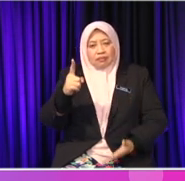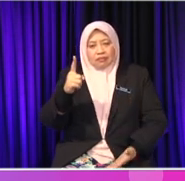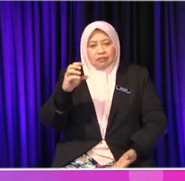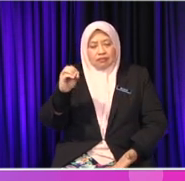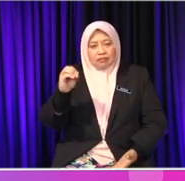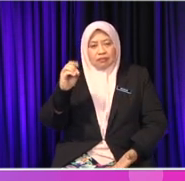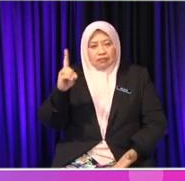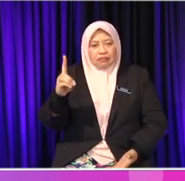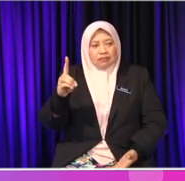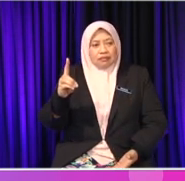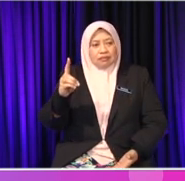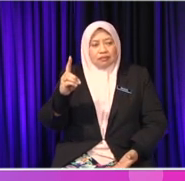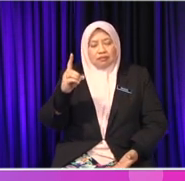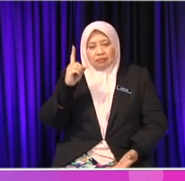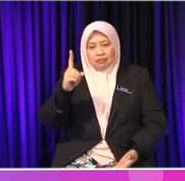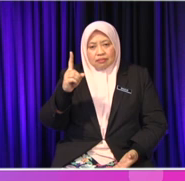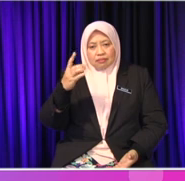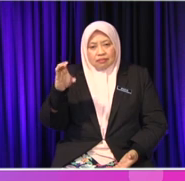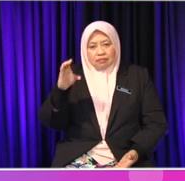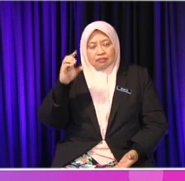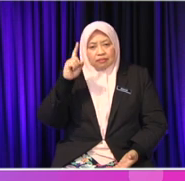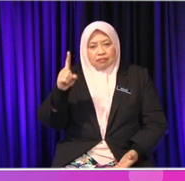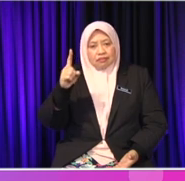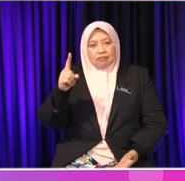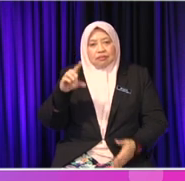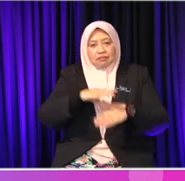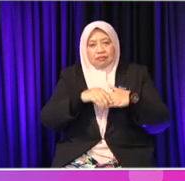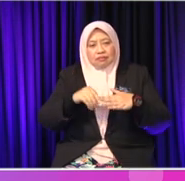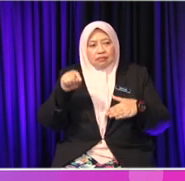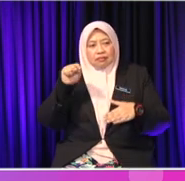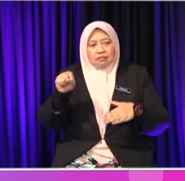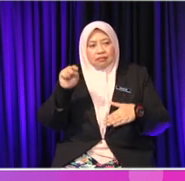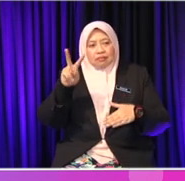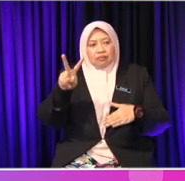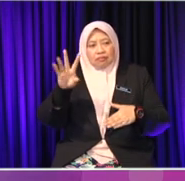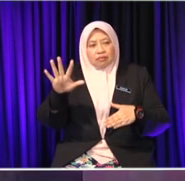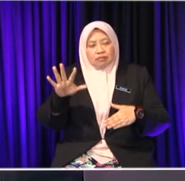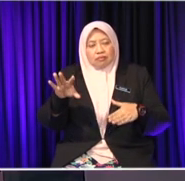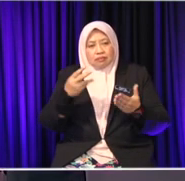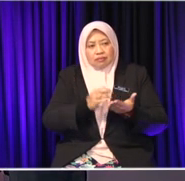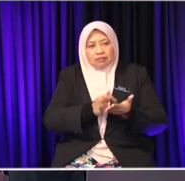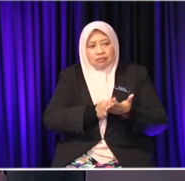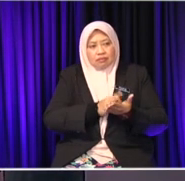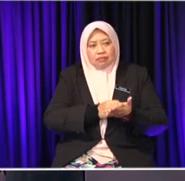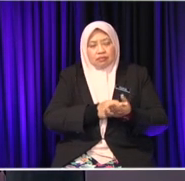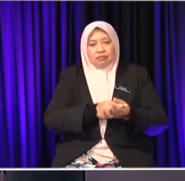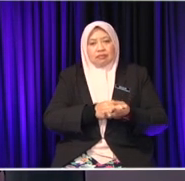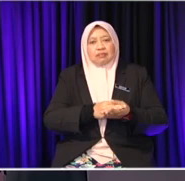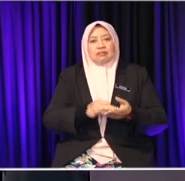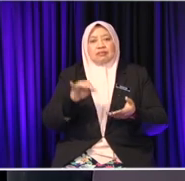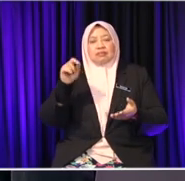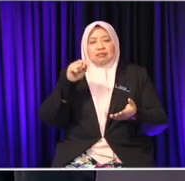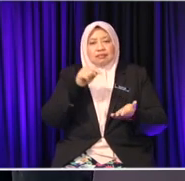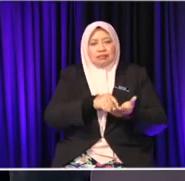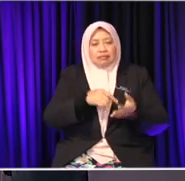untuk kamu kriterianya bagi sepanjang tahun Oke inilah langkah pengerahan pihak ketiga Oke